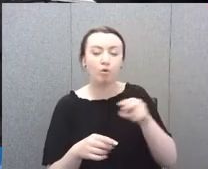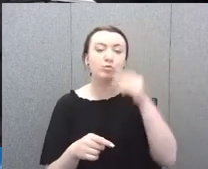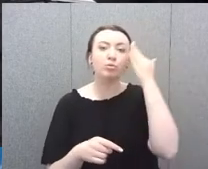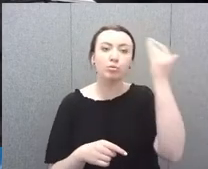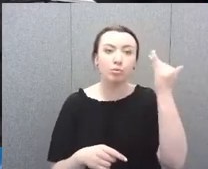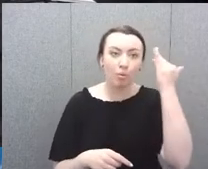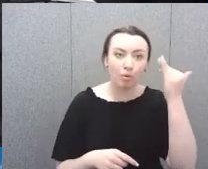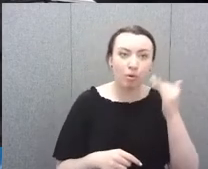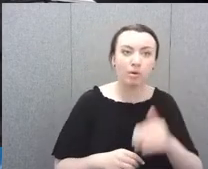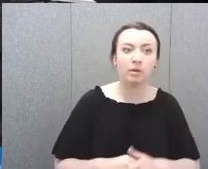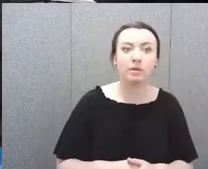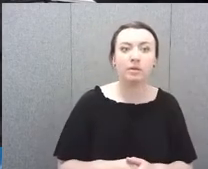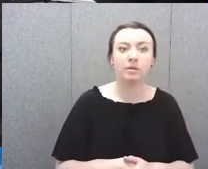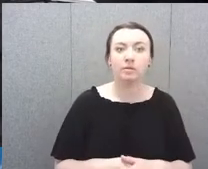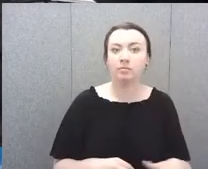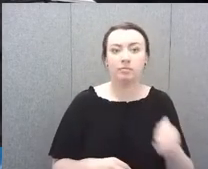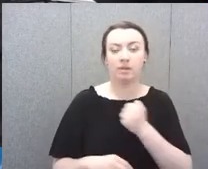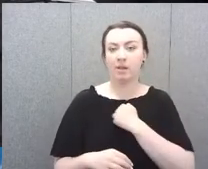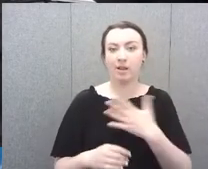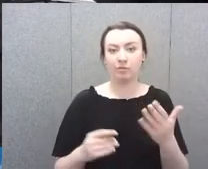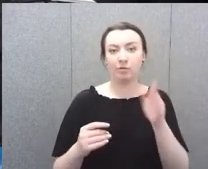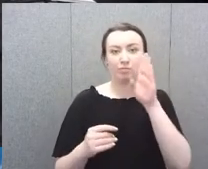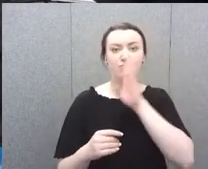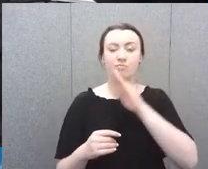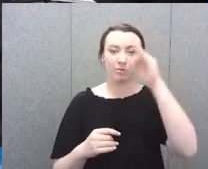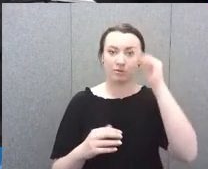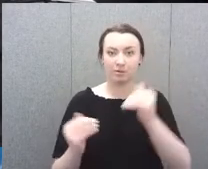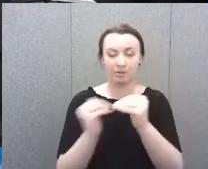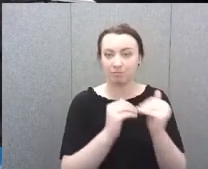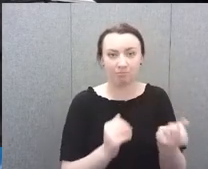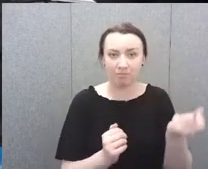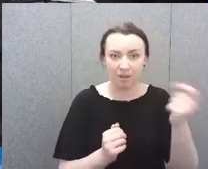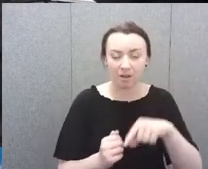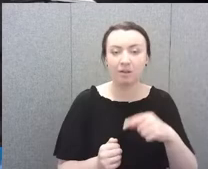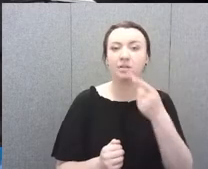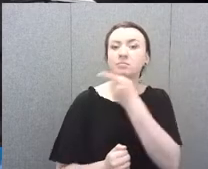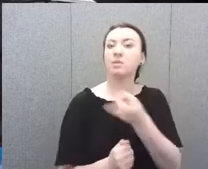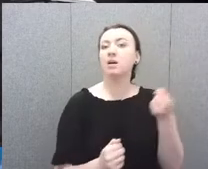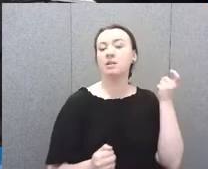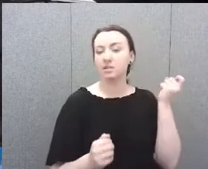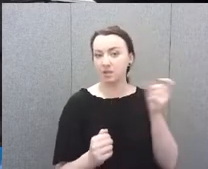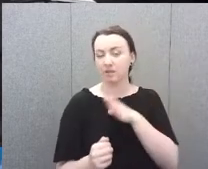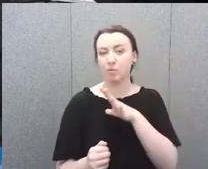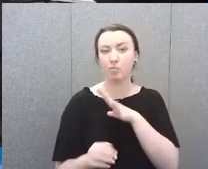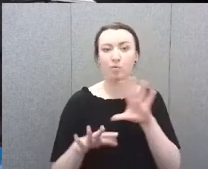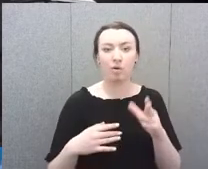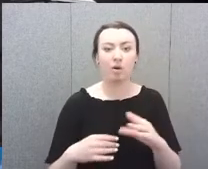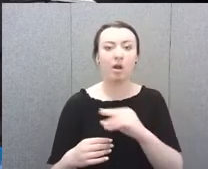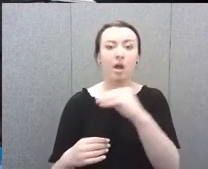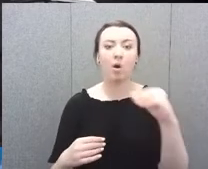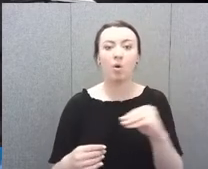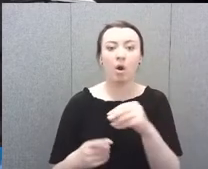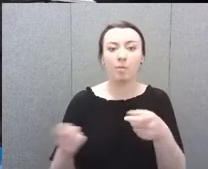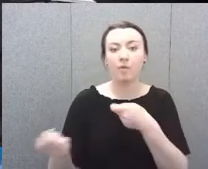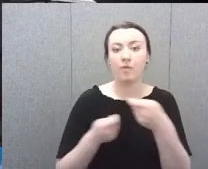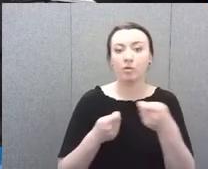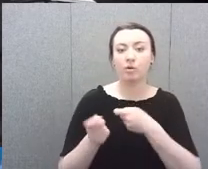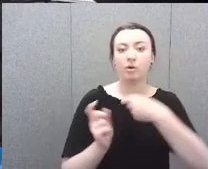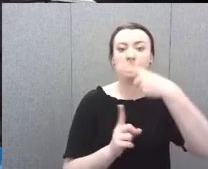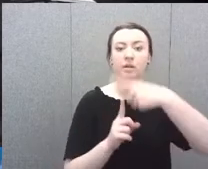Мишель сказал в форуме в Париже вчера, это талант, который мы не